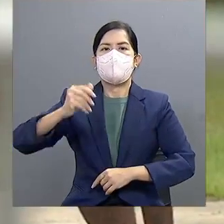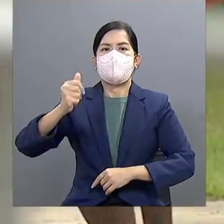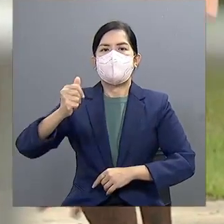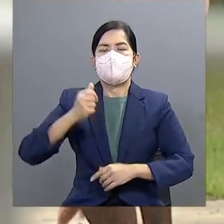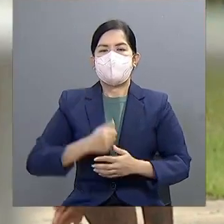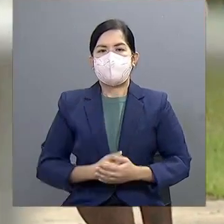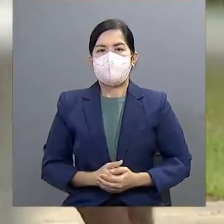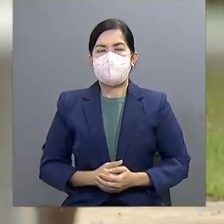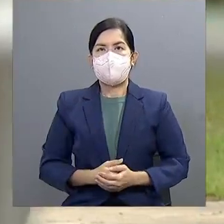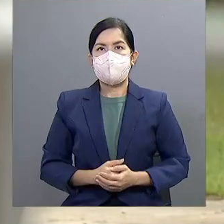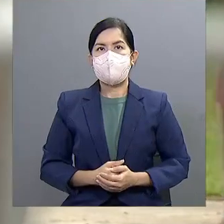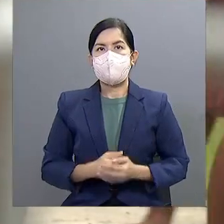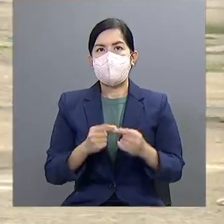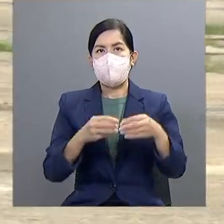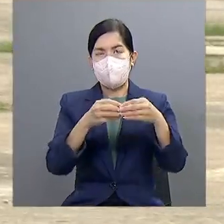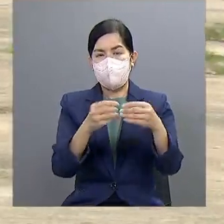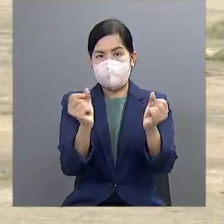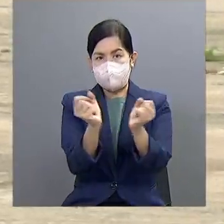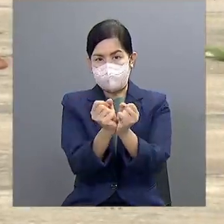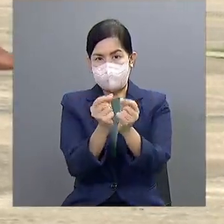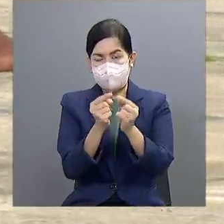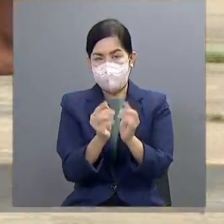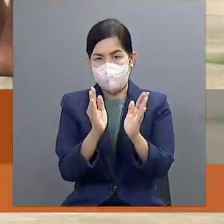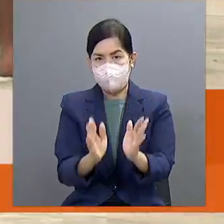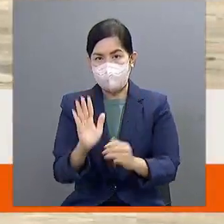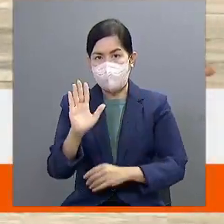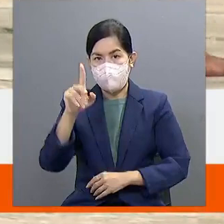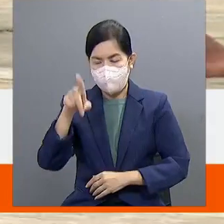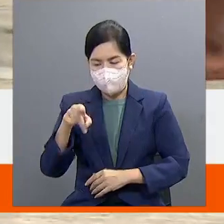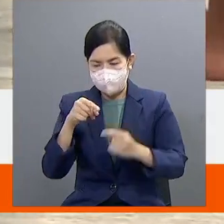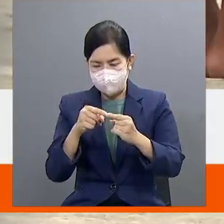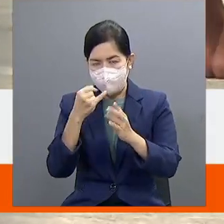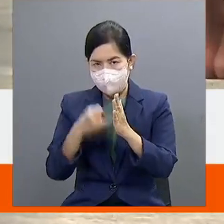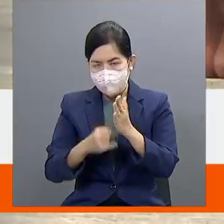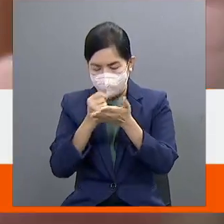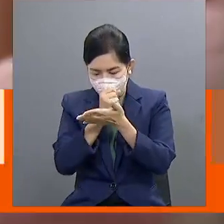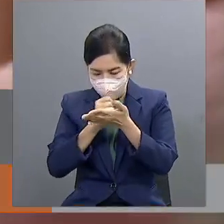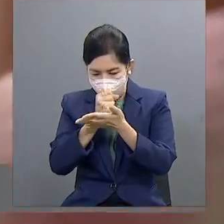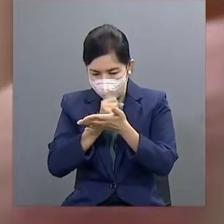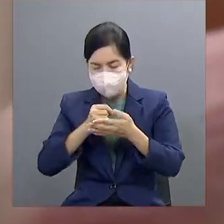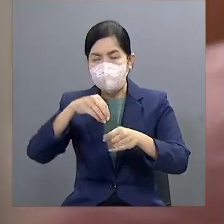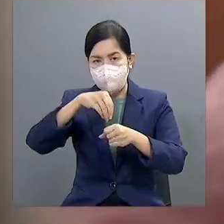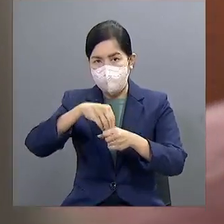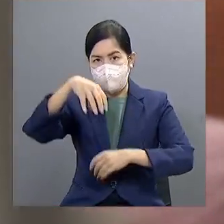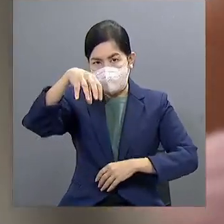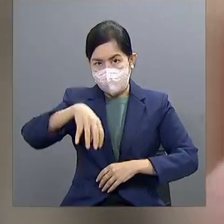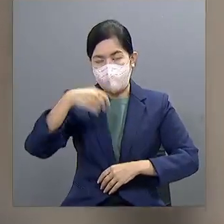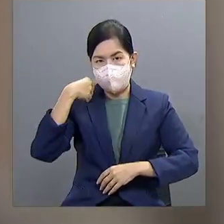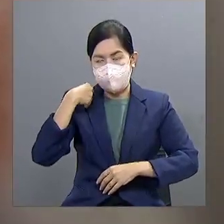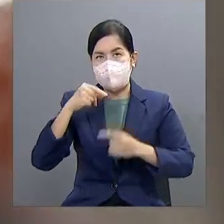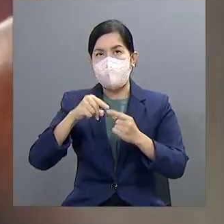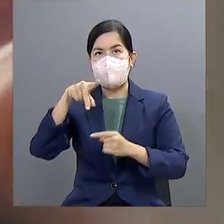ผู้ต้องขังต้องโทษคดียาเสพติดกว่า 5,000 คนถูกควบคุมอยู่ภายในทัณฑสถานบำบัดพิเศษกลางเพื่อเข้ารับการพัฒนาพฤตินิสั